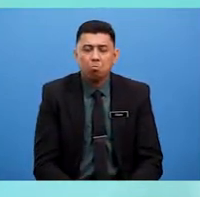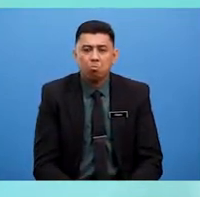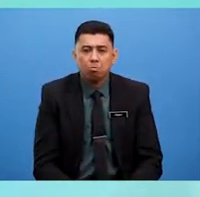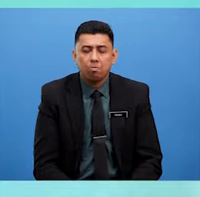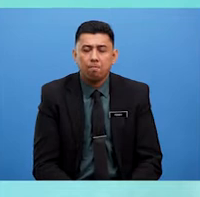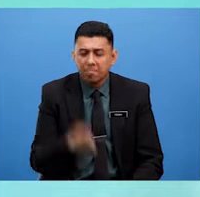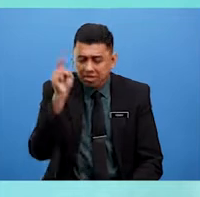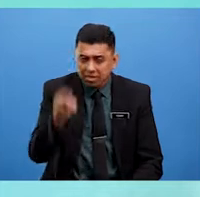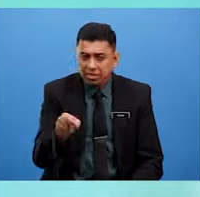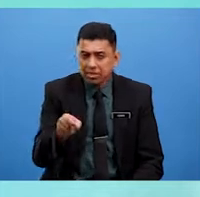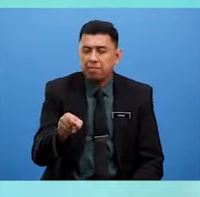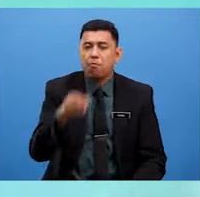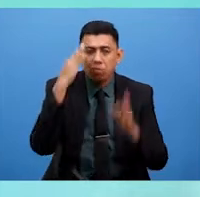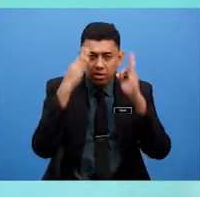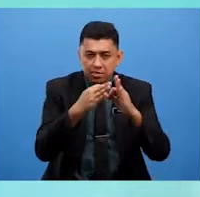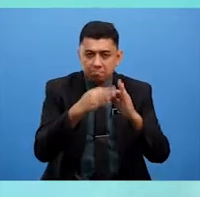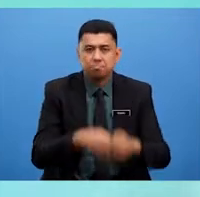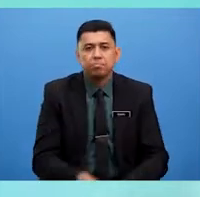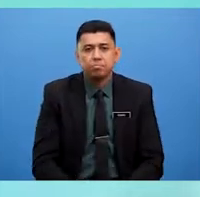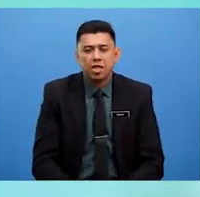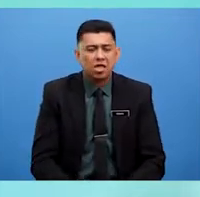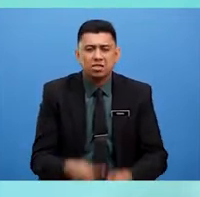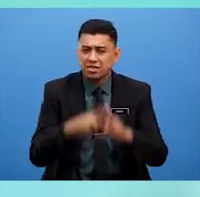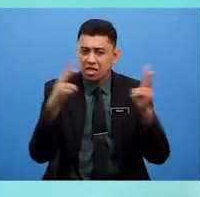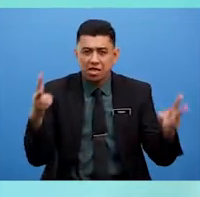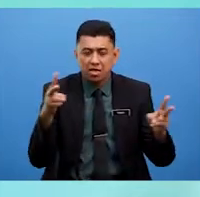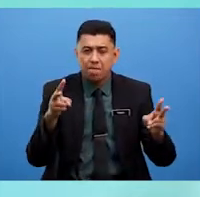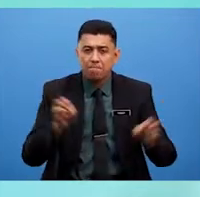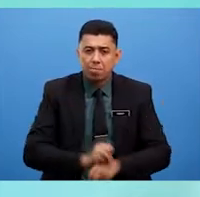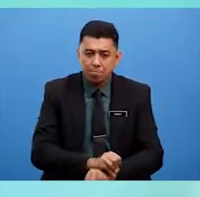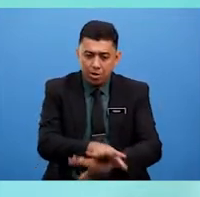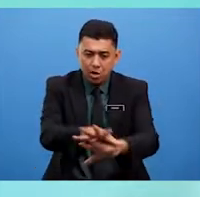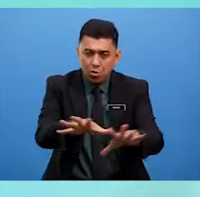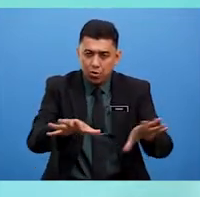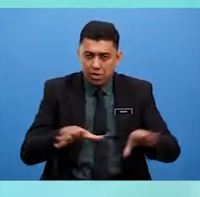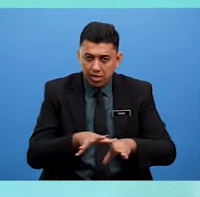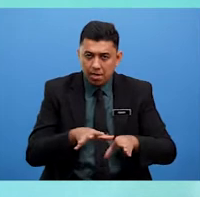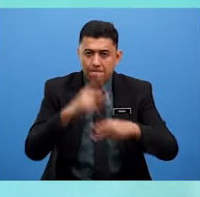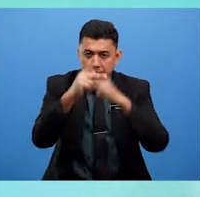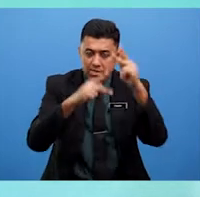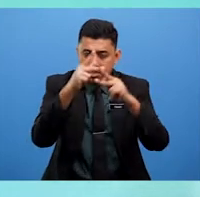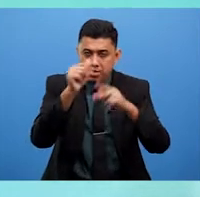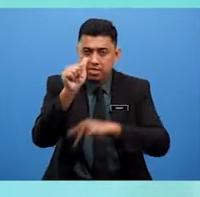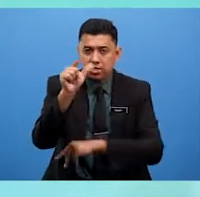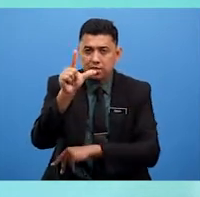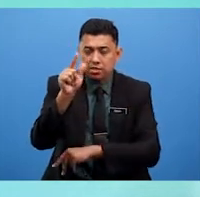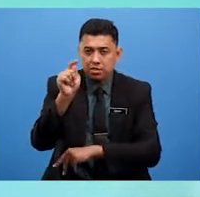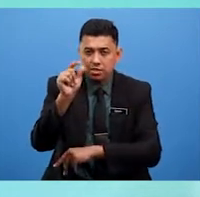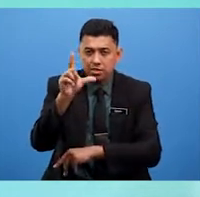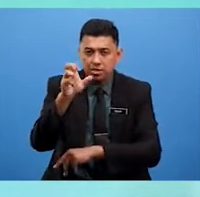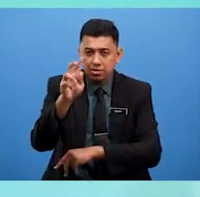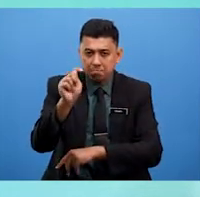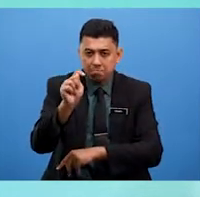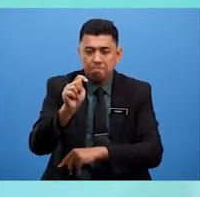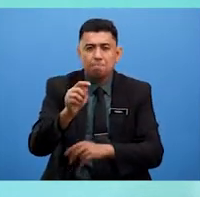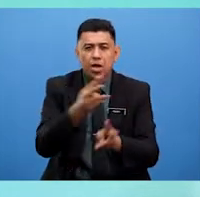faktor yang sangat mempengaruhi prestasi atlet. Atlet perlu mengawal keadaan minda untuk menunjukkan prestasi